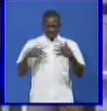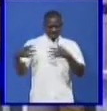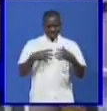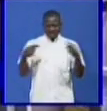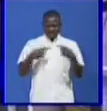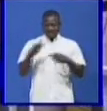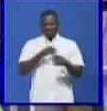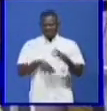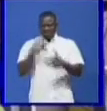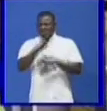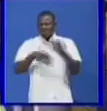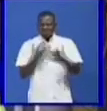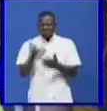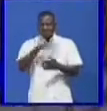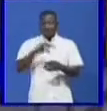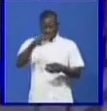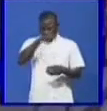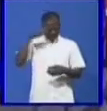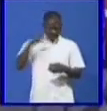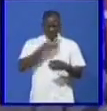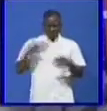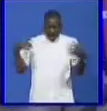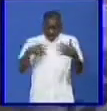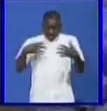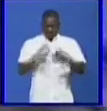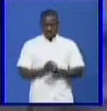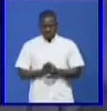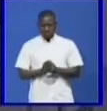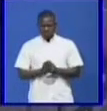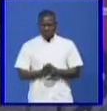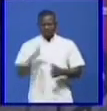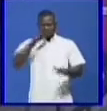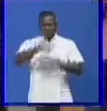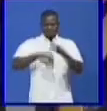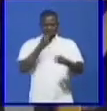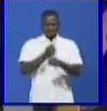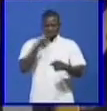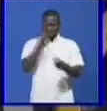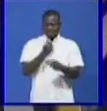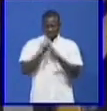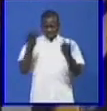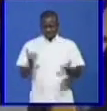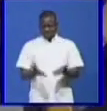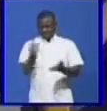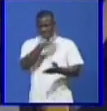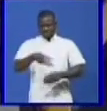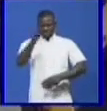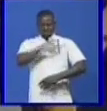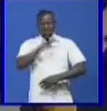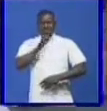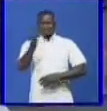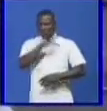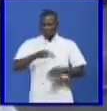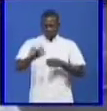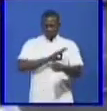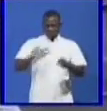chercher, j'étais seule arrêtée. Donc vraiment, j'avais peur. Celle-là qui totalise 6 années à Essakan n'a pas bénéficié de formation technique